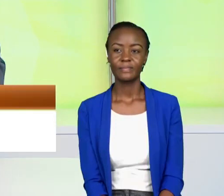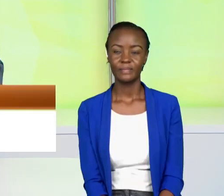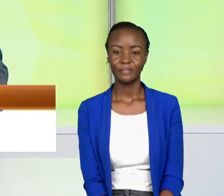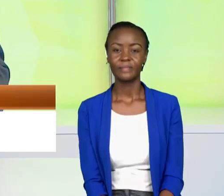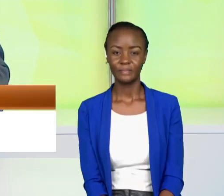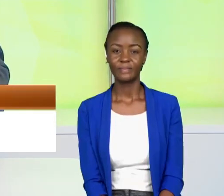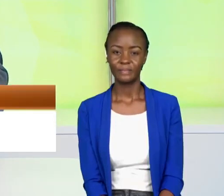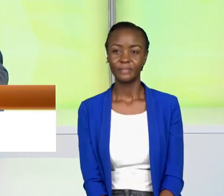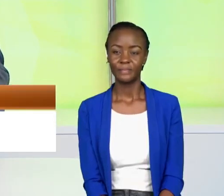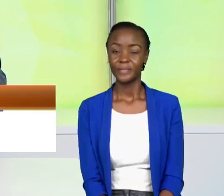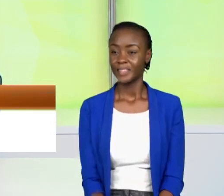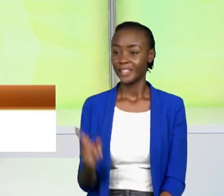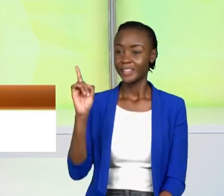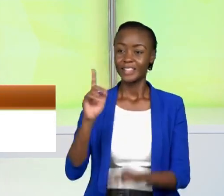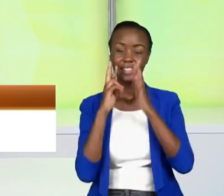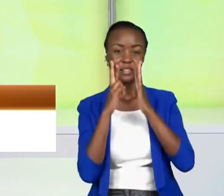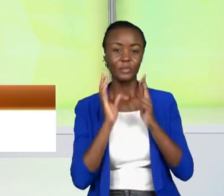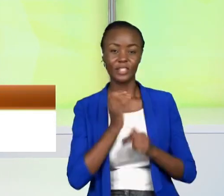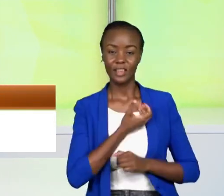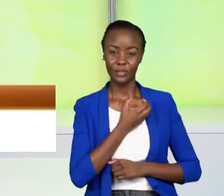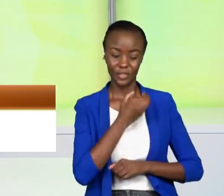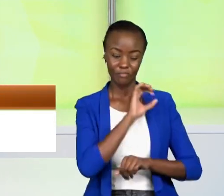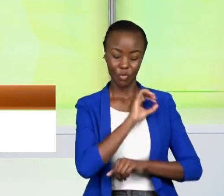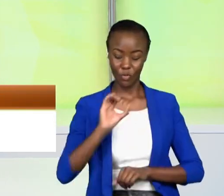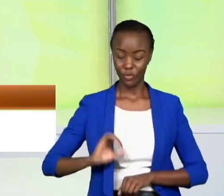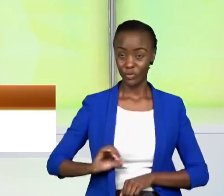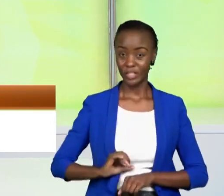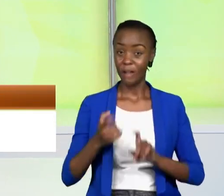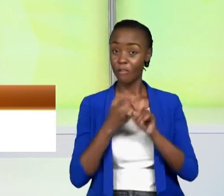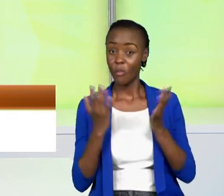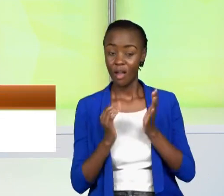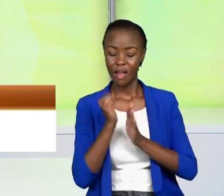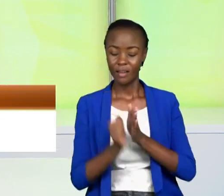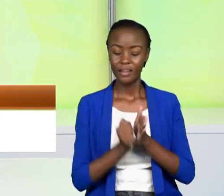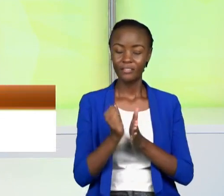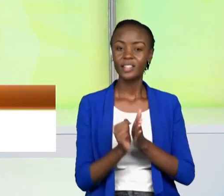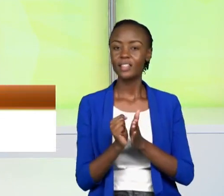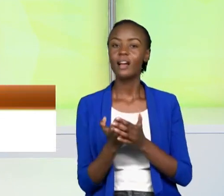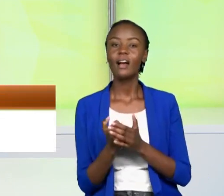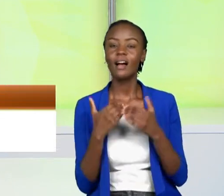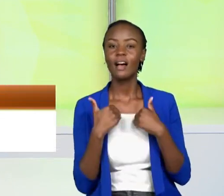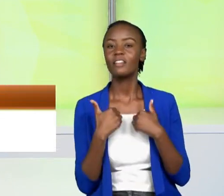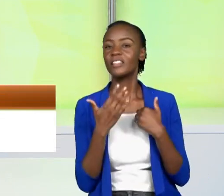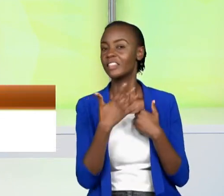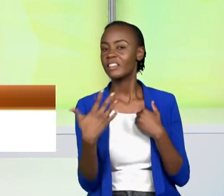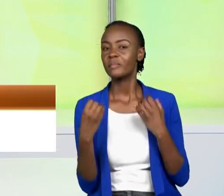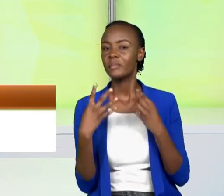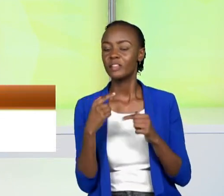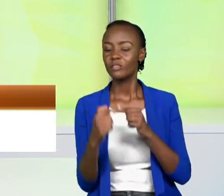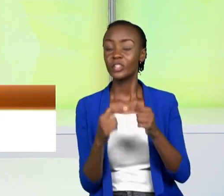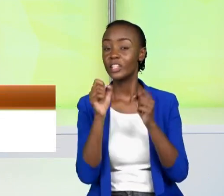Na bila shaka huyo ni Cedric Ronde kutoka mubashara kutoka Naivasha. Kuna maswala mengi yanaendelea, nadhani kama